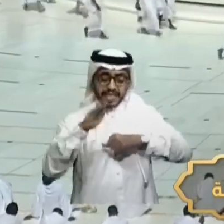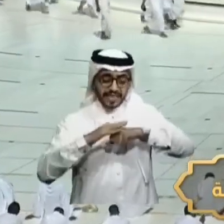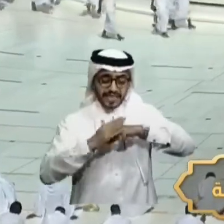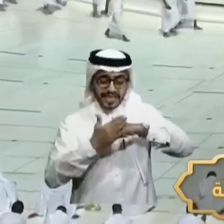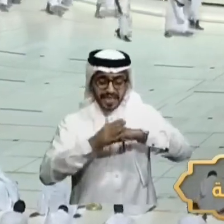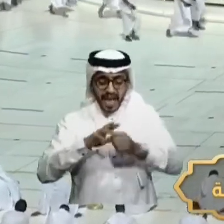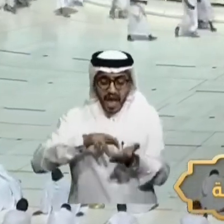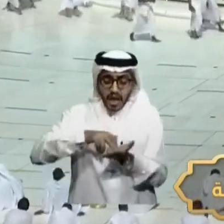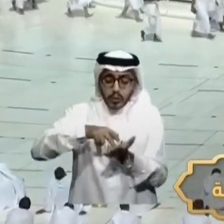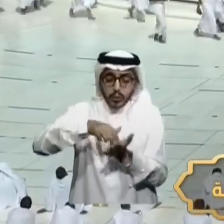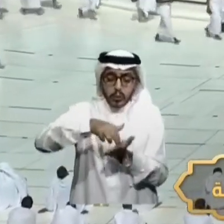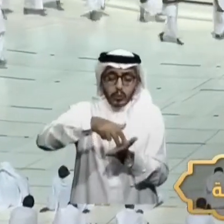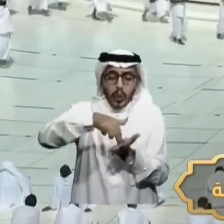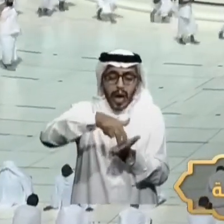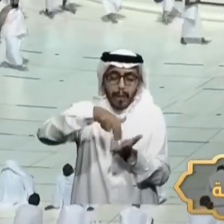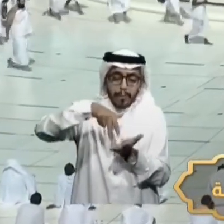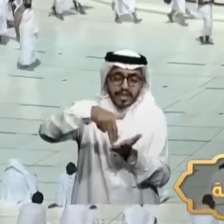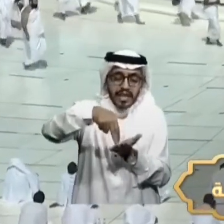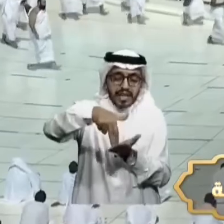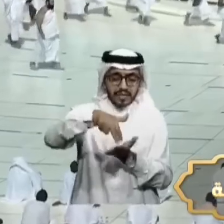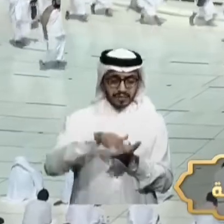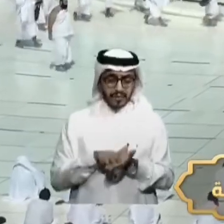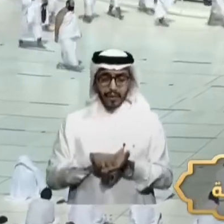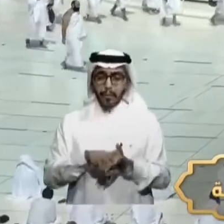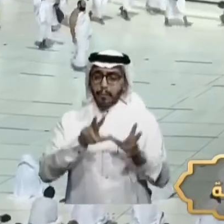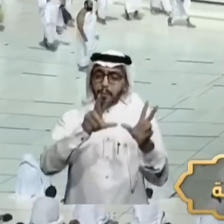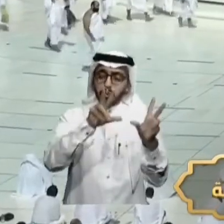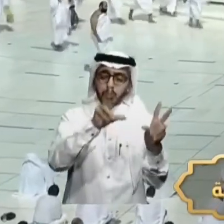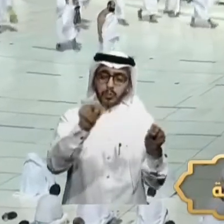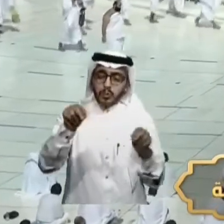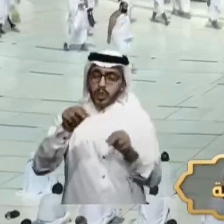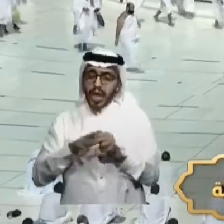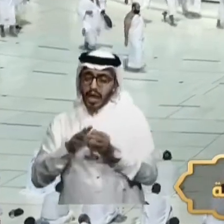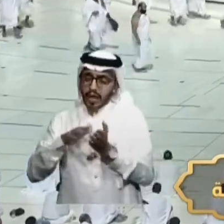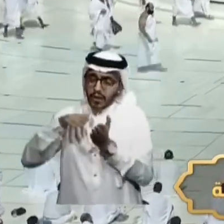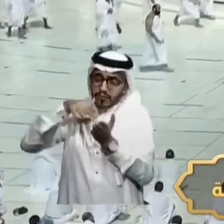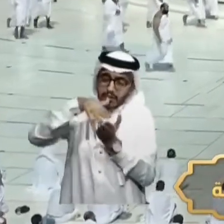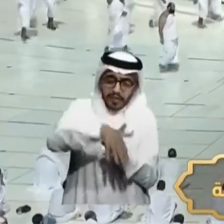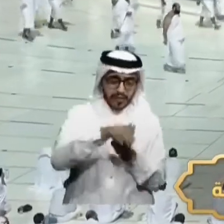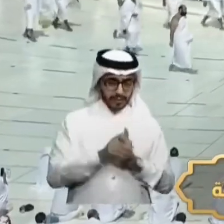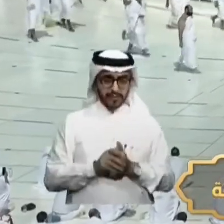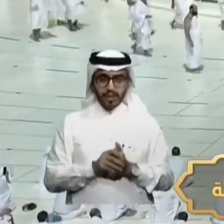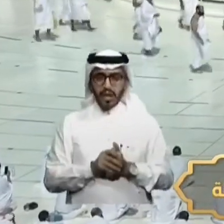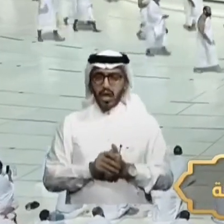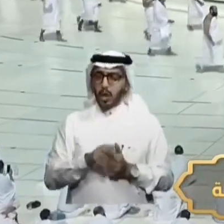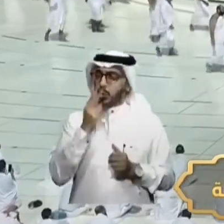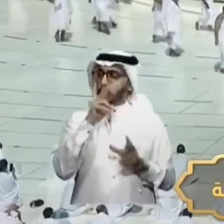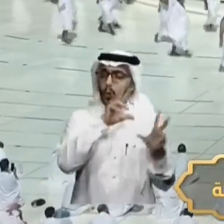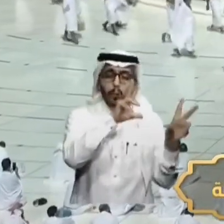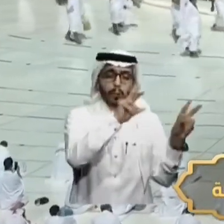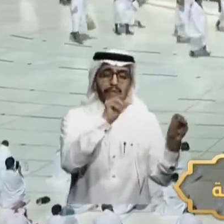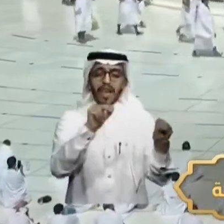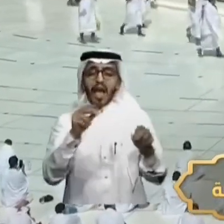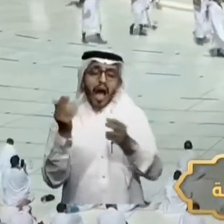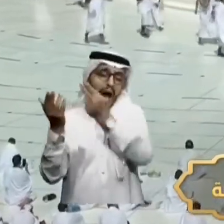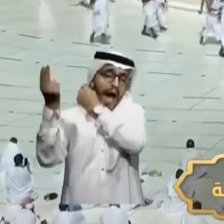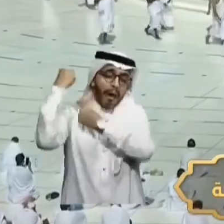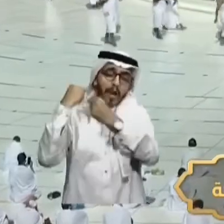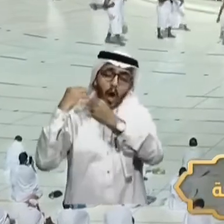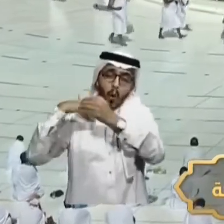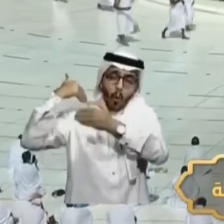مشى تكفأ تكفؤا كأنما ينحط من صبب، لم أر قبله